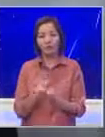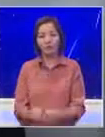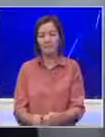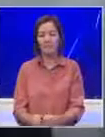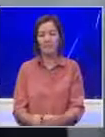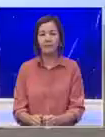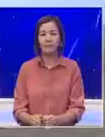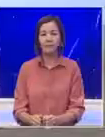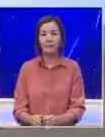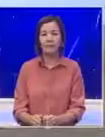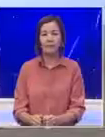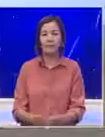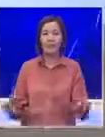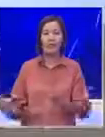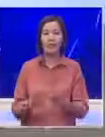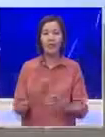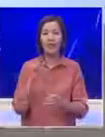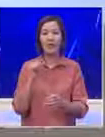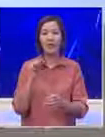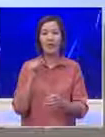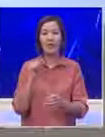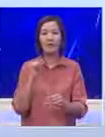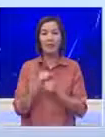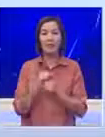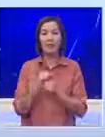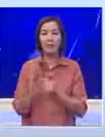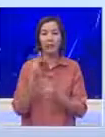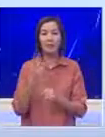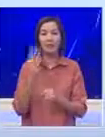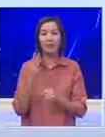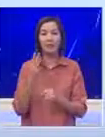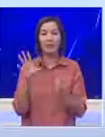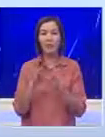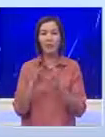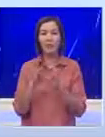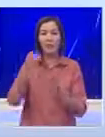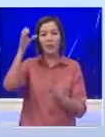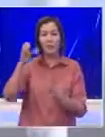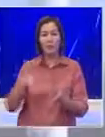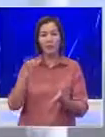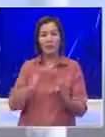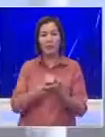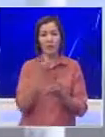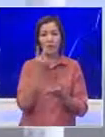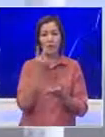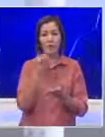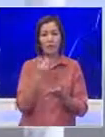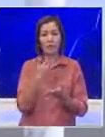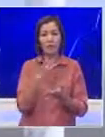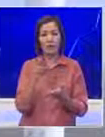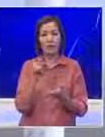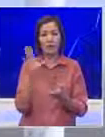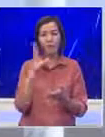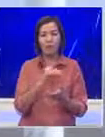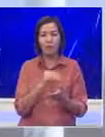осы электр станциялар. Жаңа станцияда 24 электр бағаналары орнатылған. Әрбірі 2,5 мегаватт энергия өндіреді.